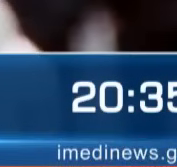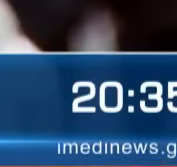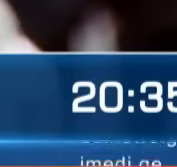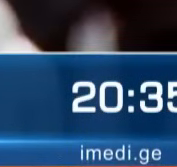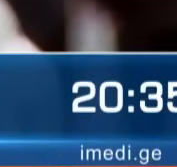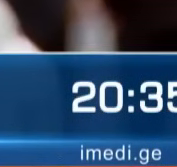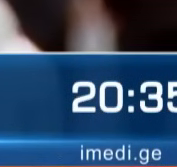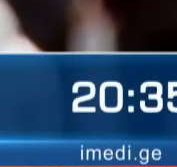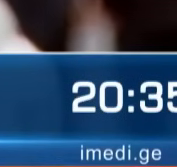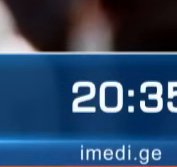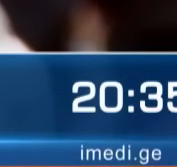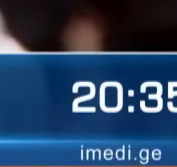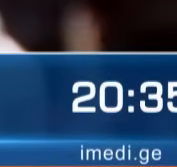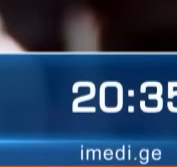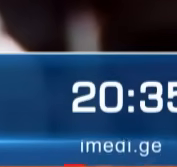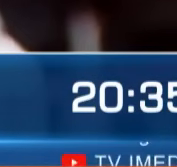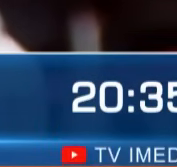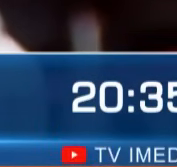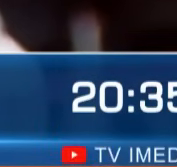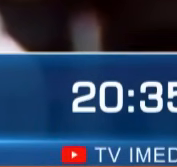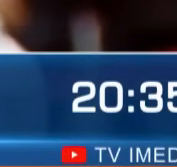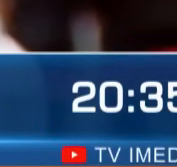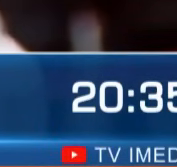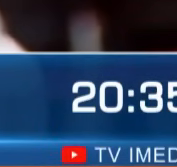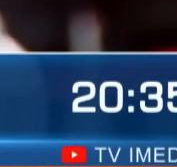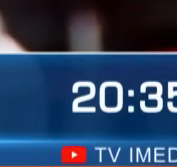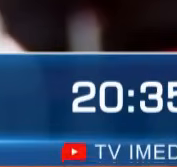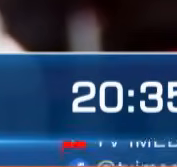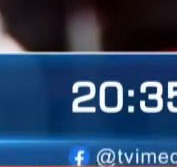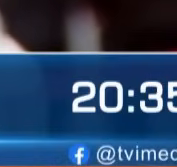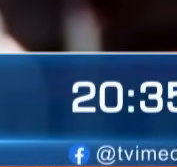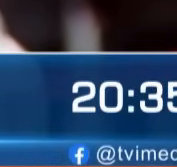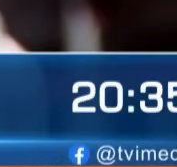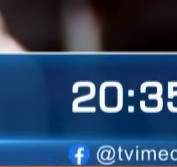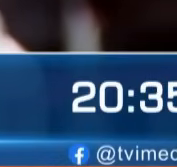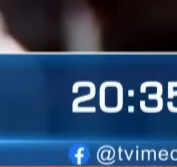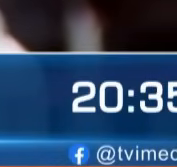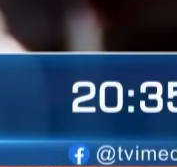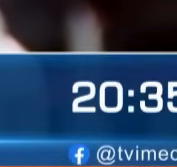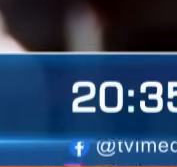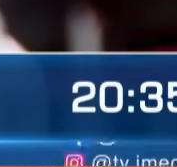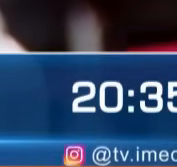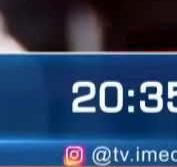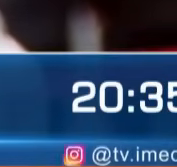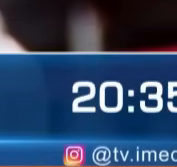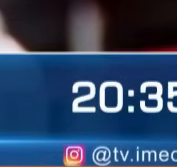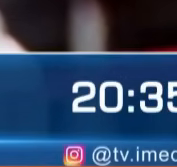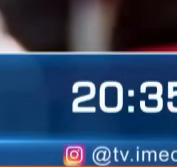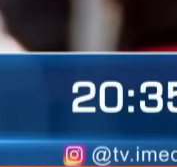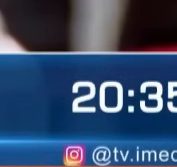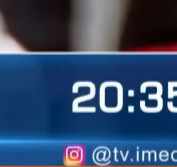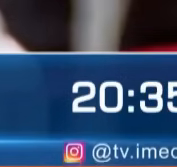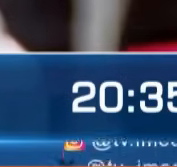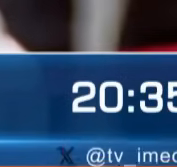unișnăs. Arabi nariți sunulat cei tuala aset cuat garibo pirobebi. Climatul global